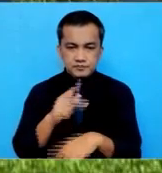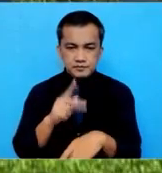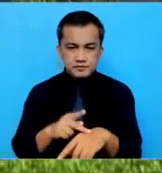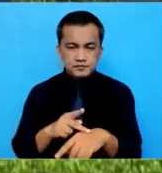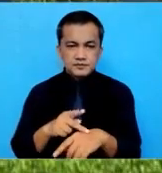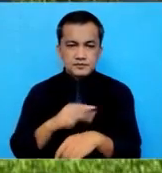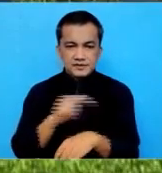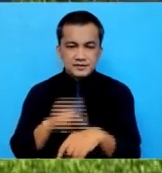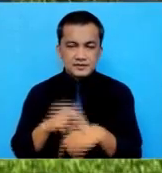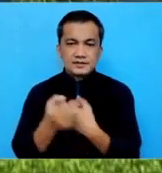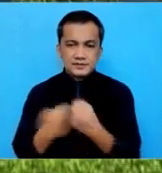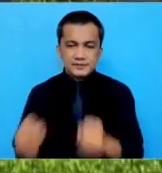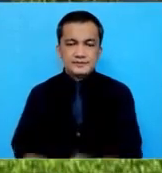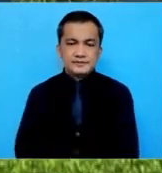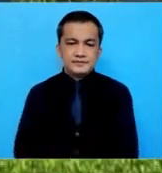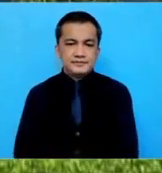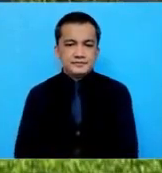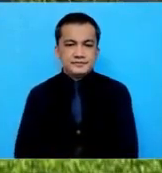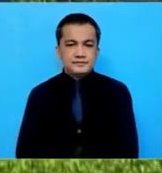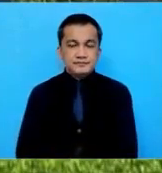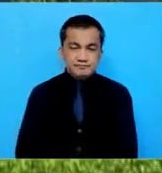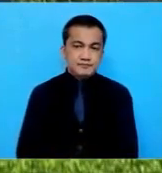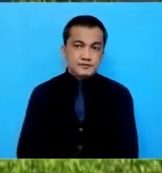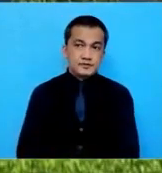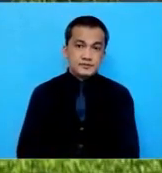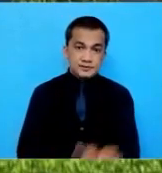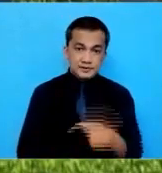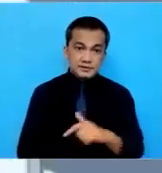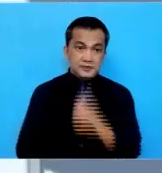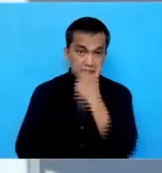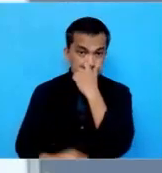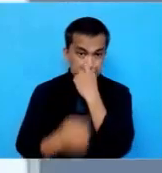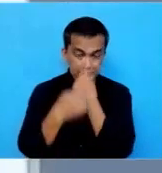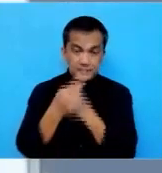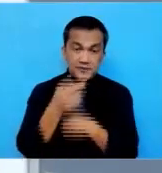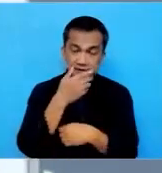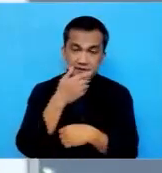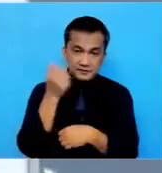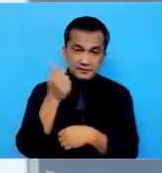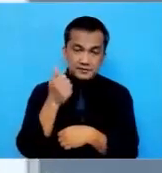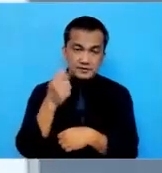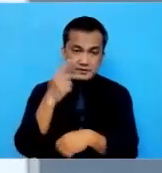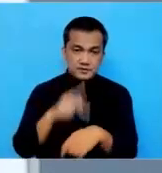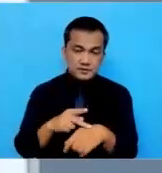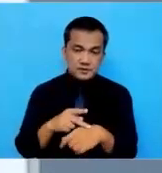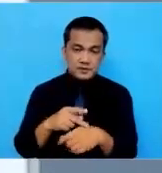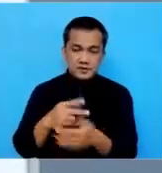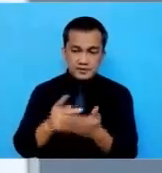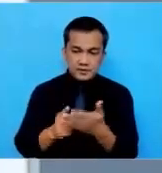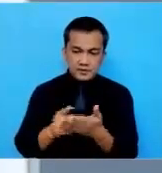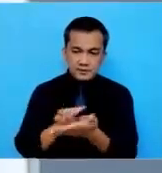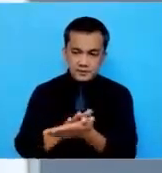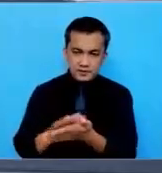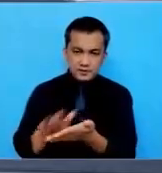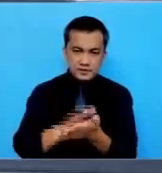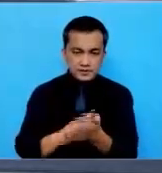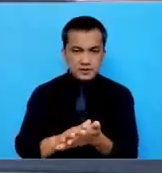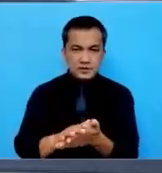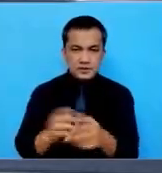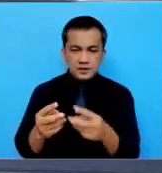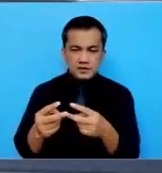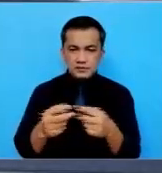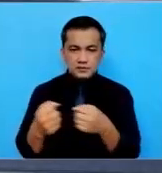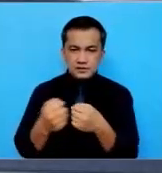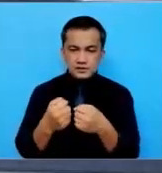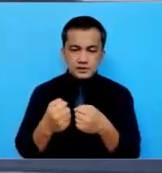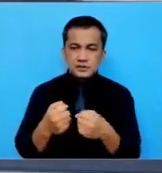security. Makabubuti rin daw para sa Pilipinas kung maging bahagi tayo ng pag-aayos ng busot sa pagitan ng China at ng